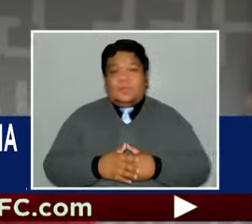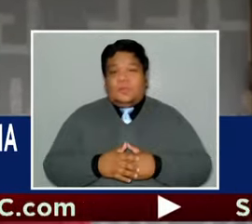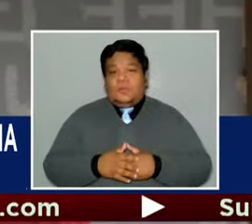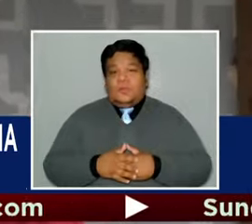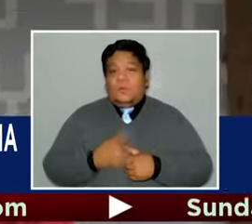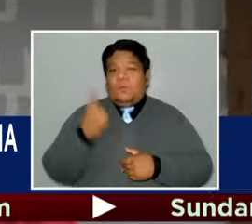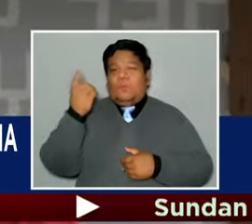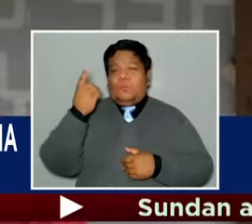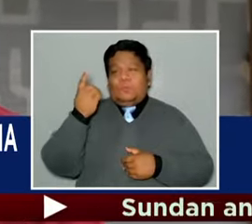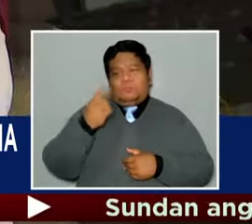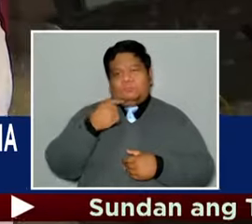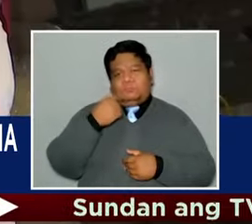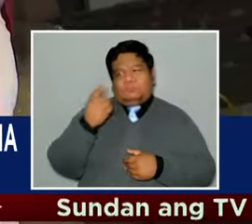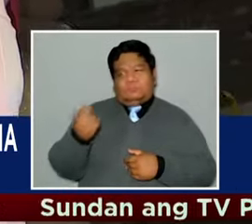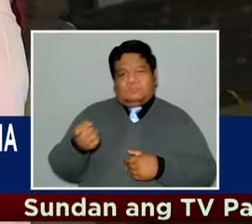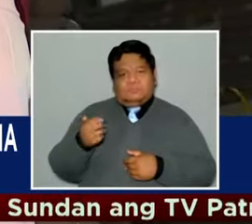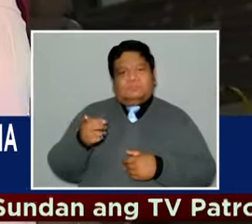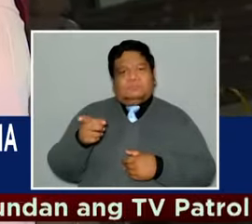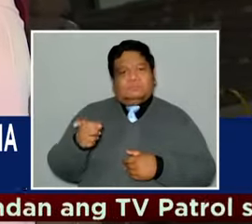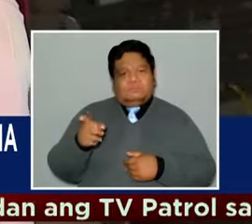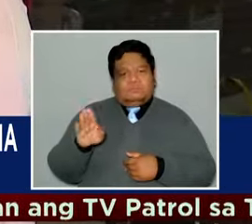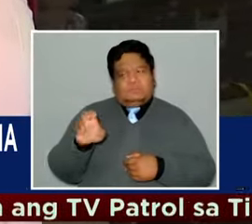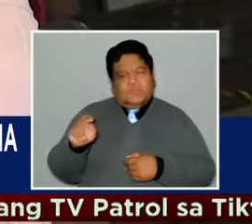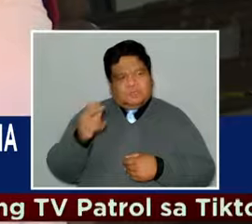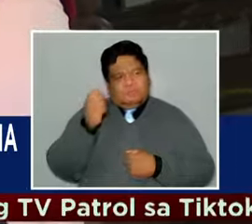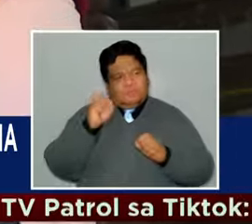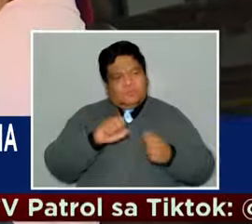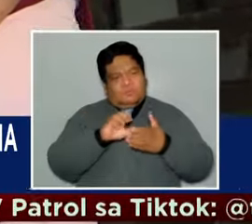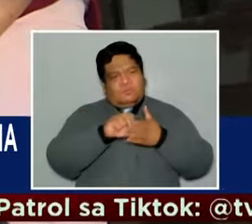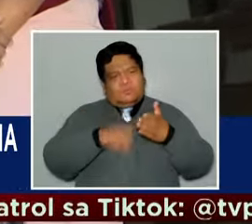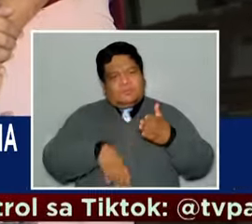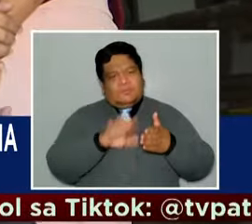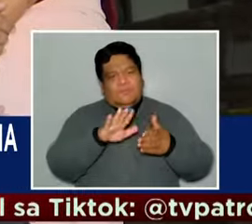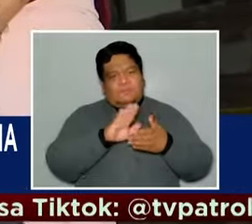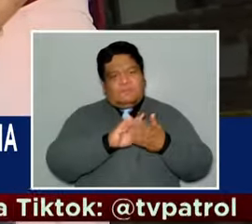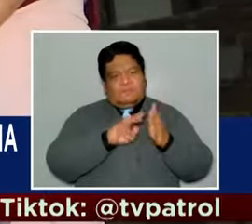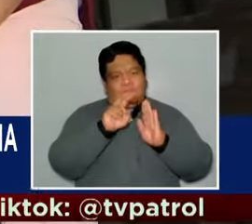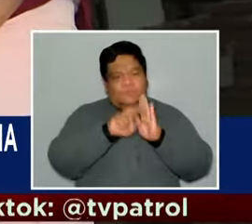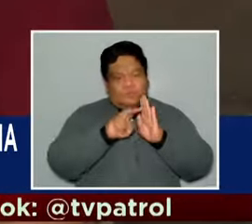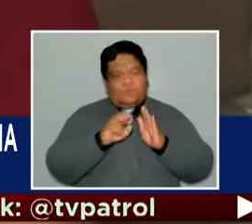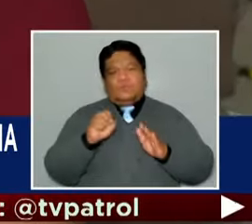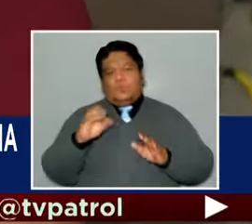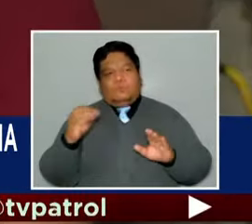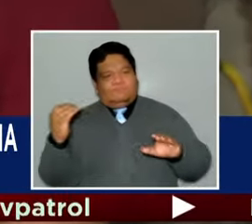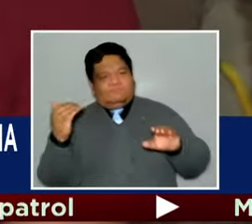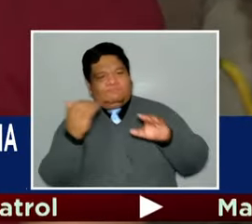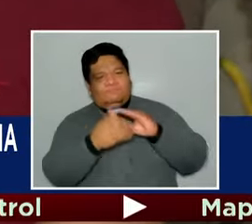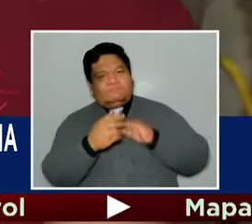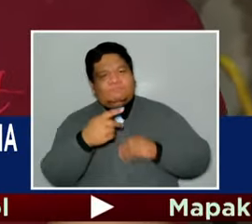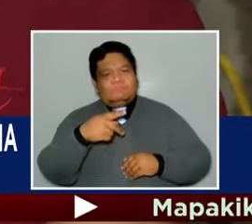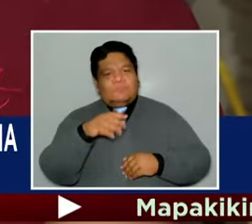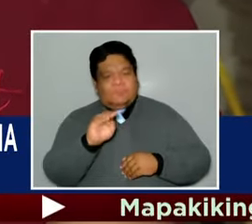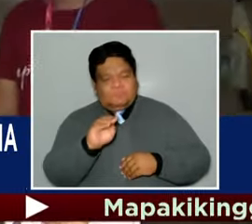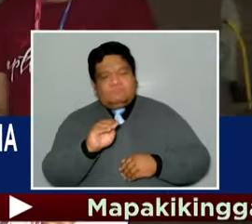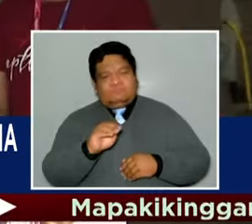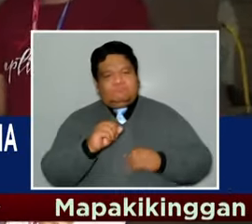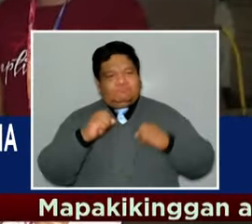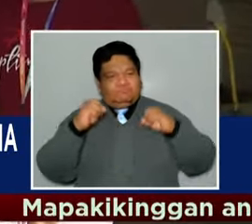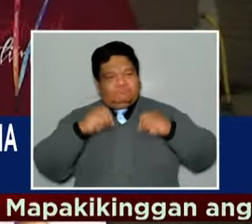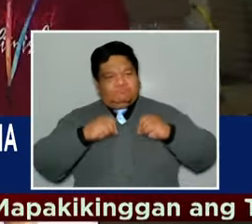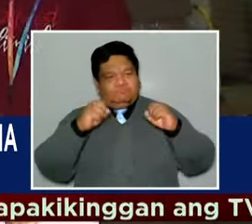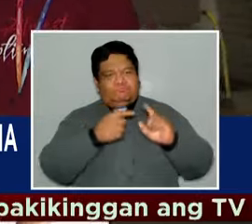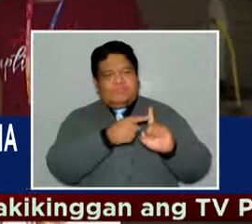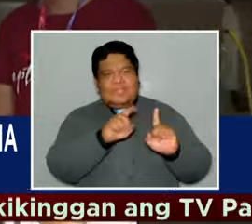nude video sa social media. Kaya't pinadalhan niya ito ng private message para makiusap. Pumayag si Abanyo na alisin ang mga